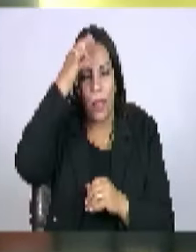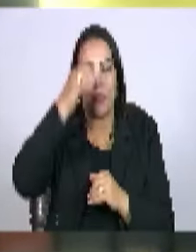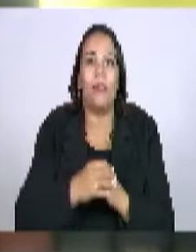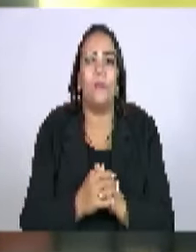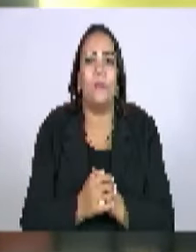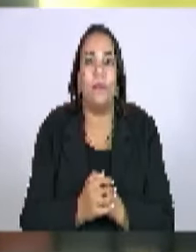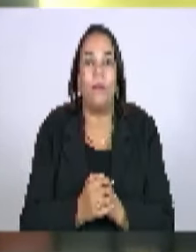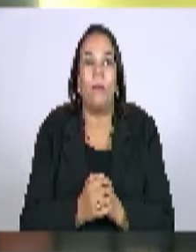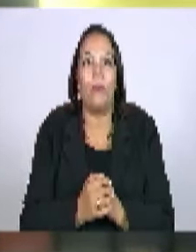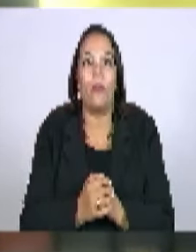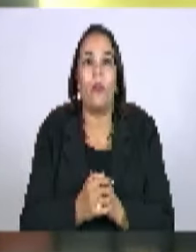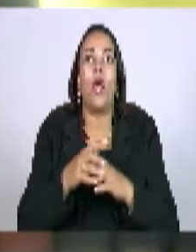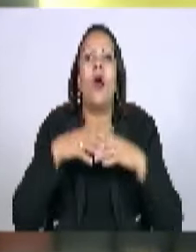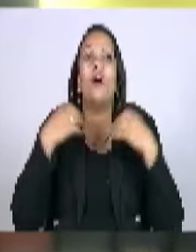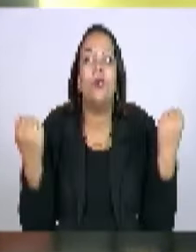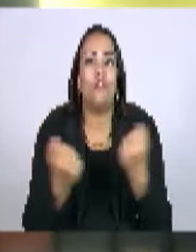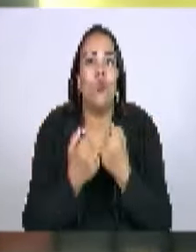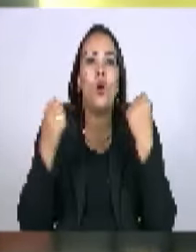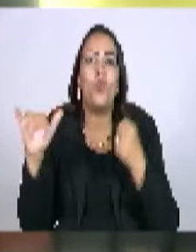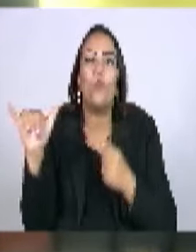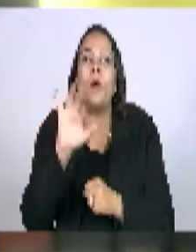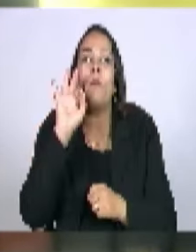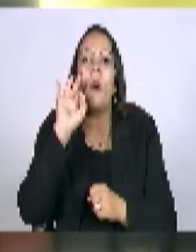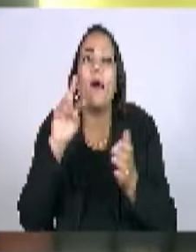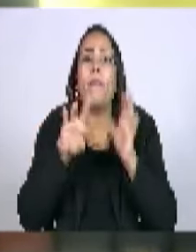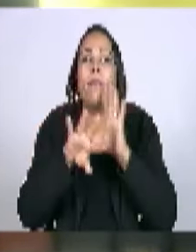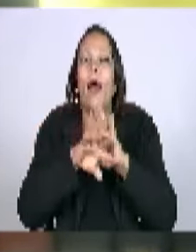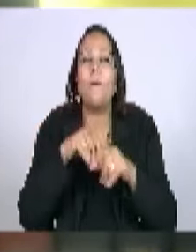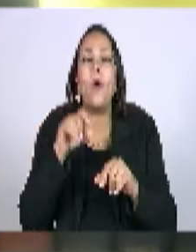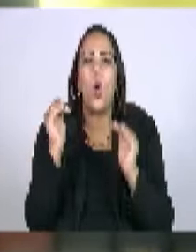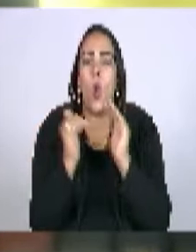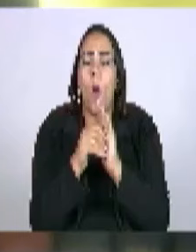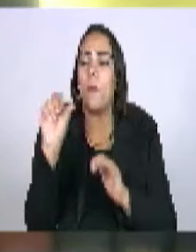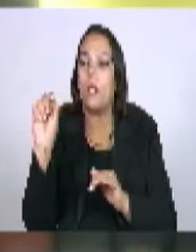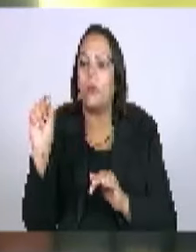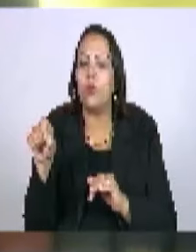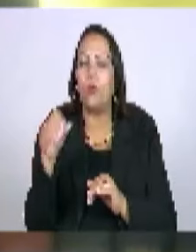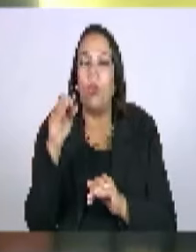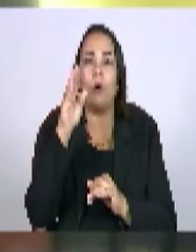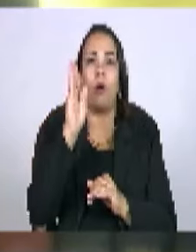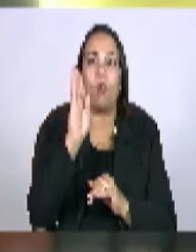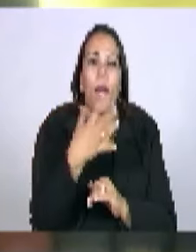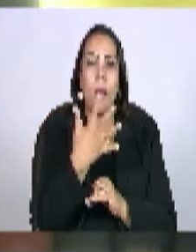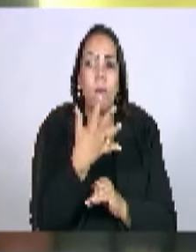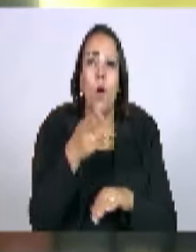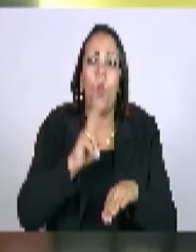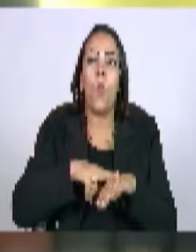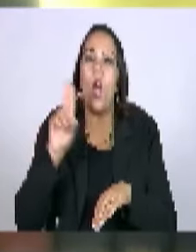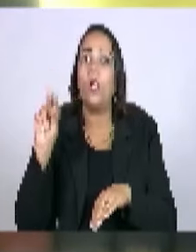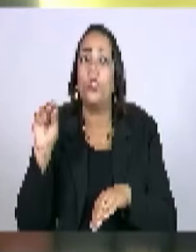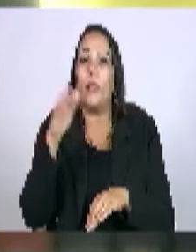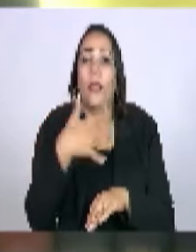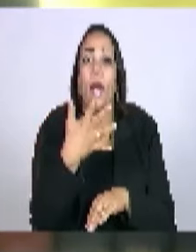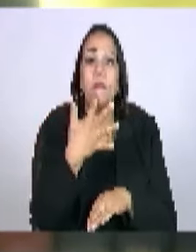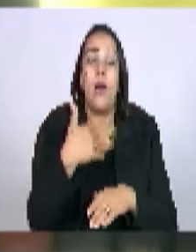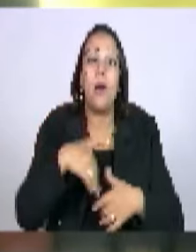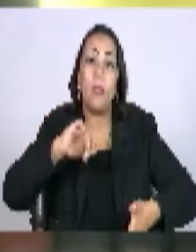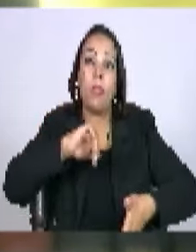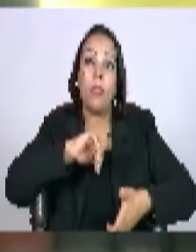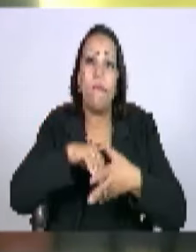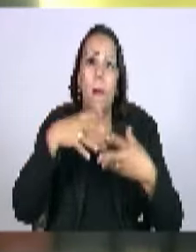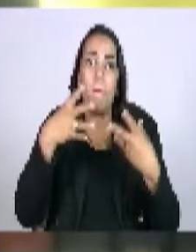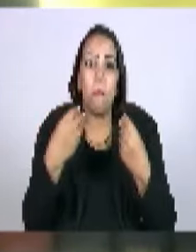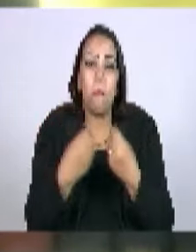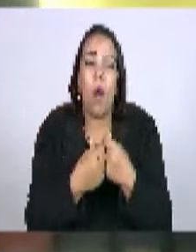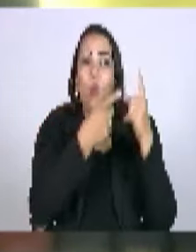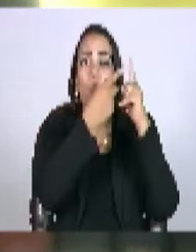ا نشاط مهم جدا تم يوم 19 و20 مايو بالتعاون ما